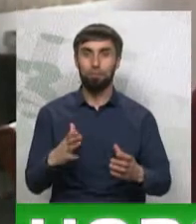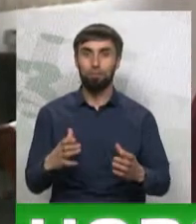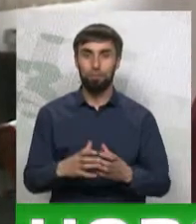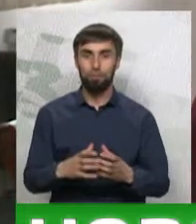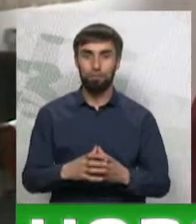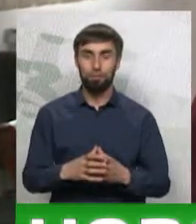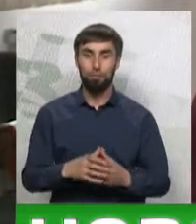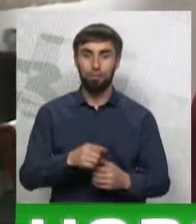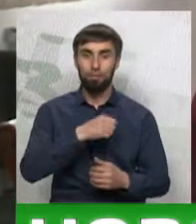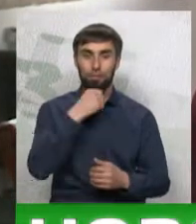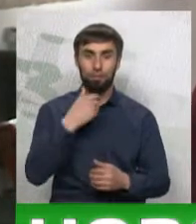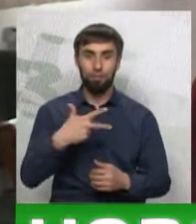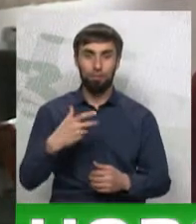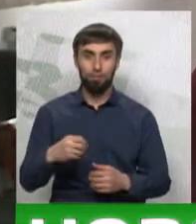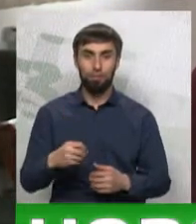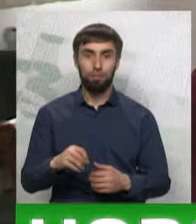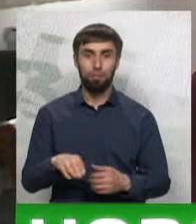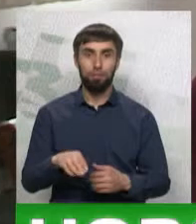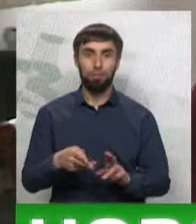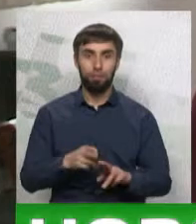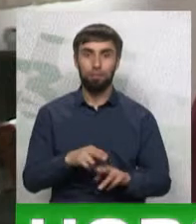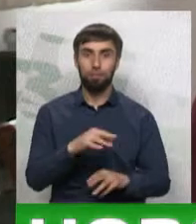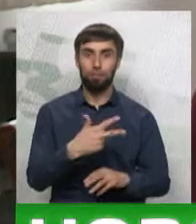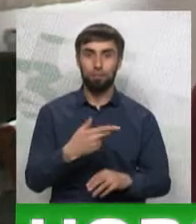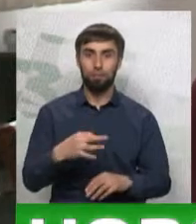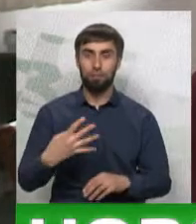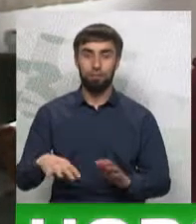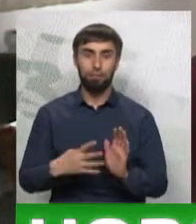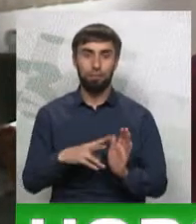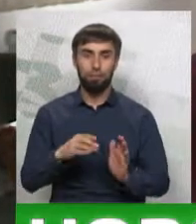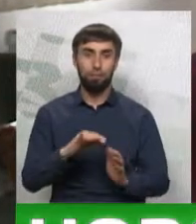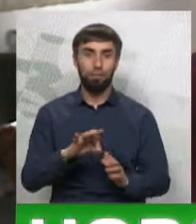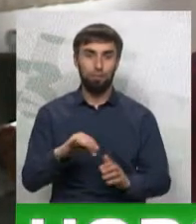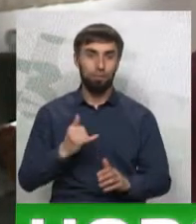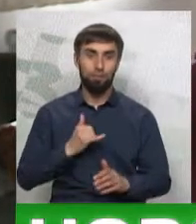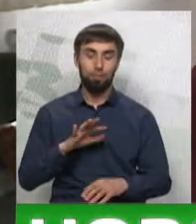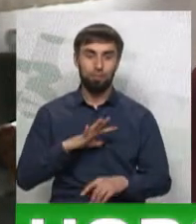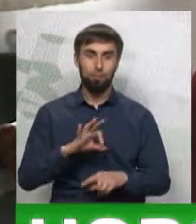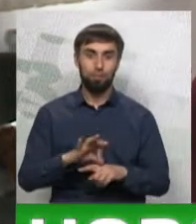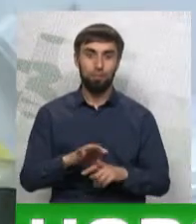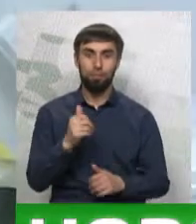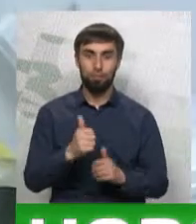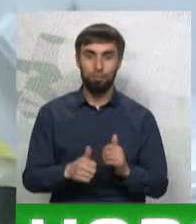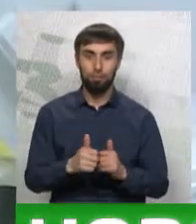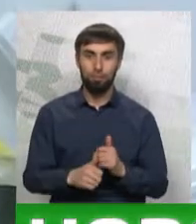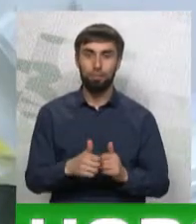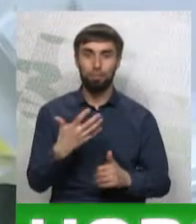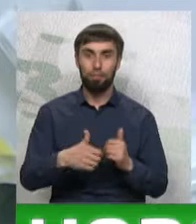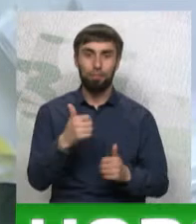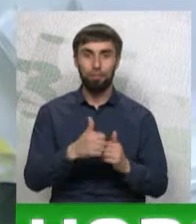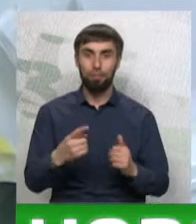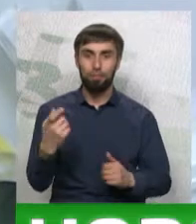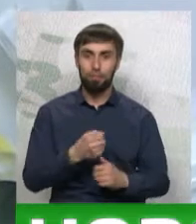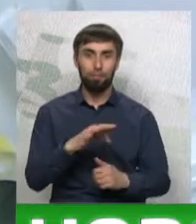старше 30 лет это от 30 до 49 лет они у нас болеют более чаще в среднем каждую